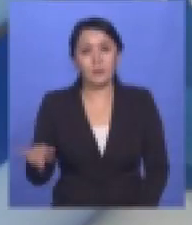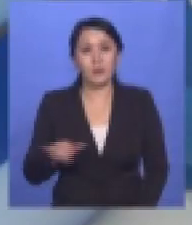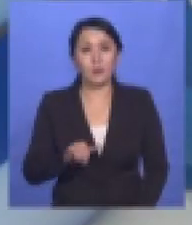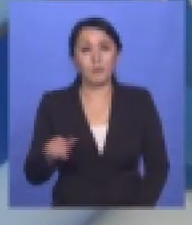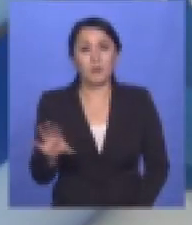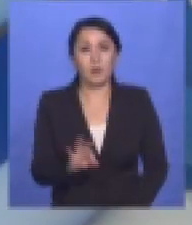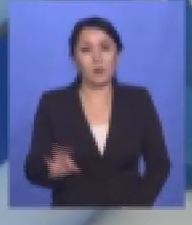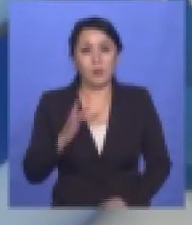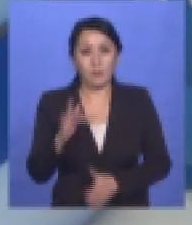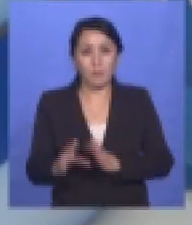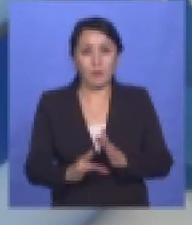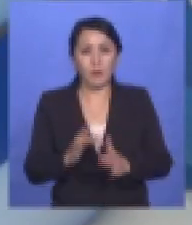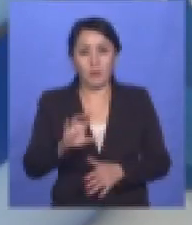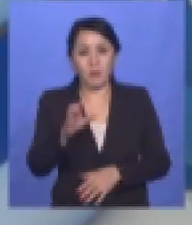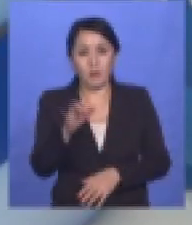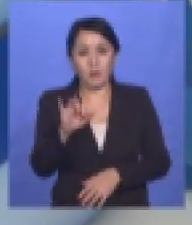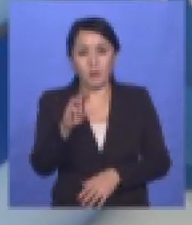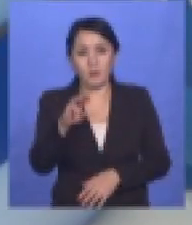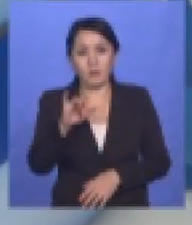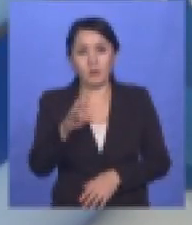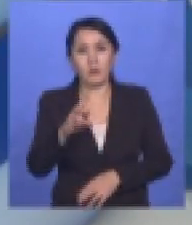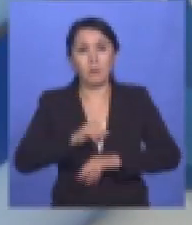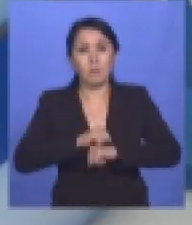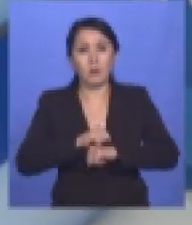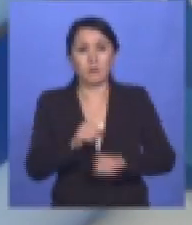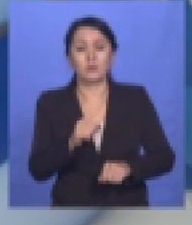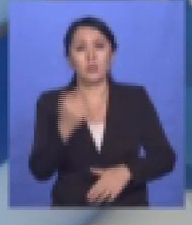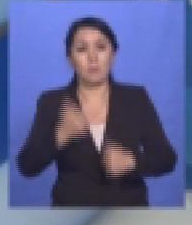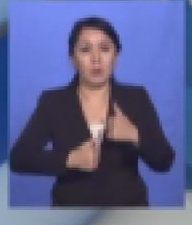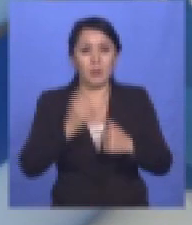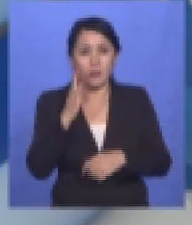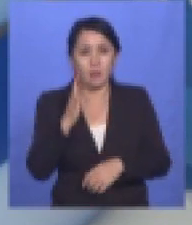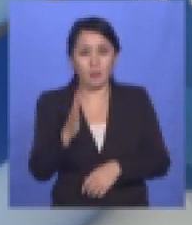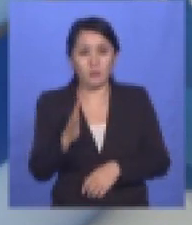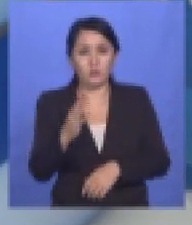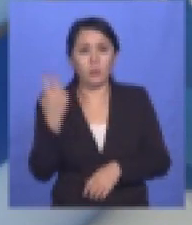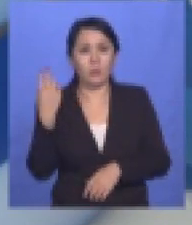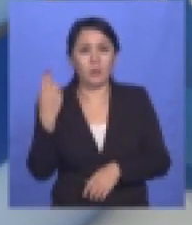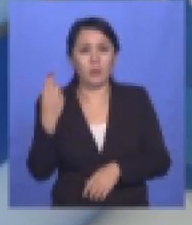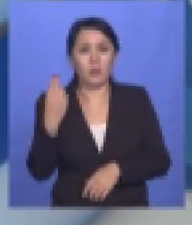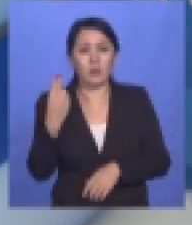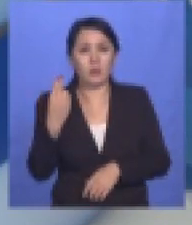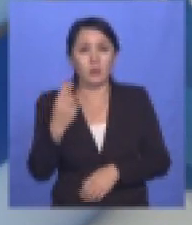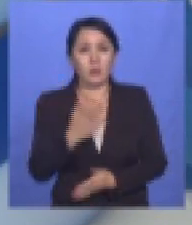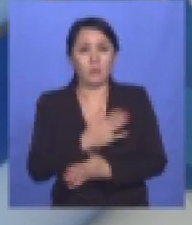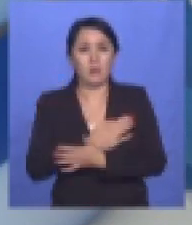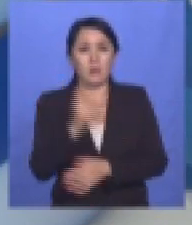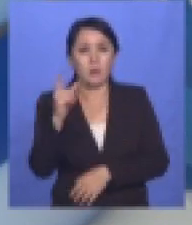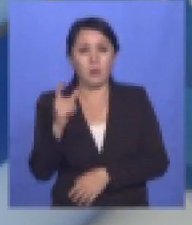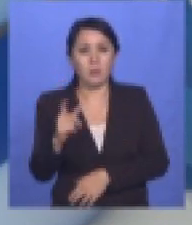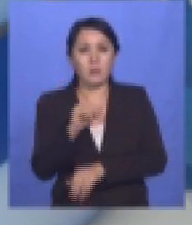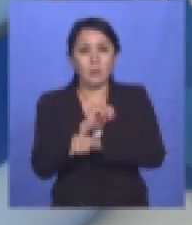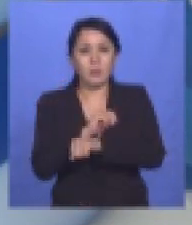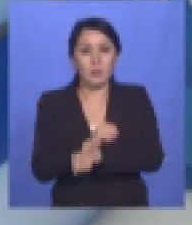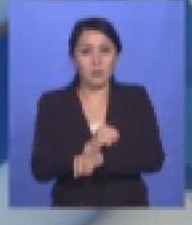Сен бүгіні облыс орталығында бейбіт күннің батырлары атты ашық турнир өтті. Жарыс қызметтік борышын өтеу барысында қаза тапқан азаматтық